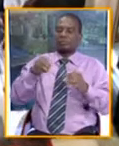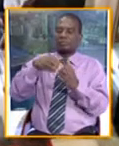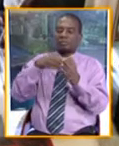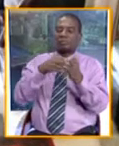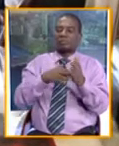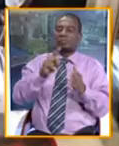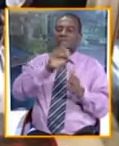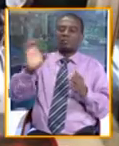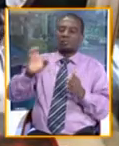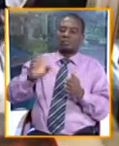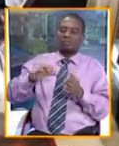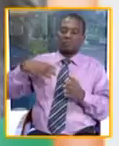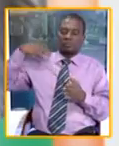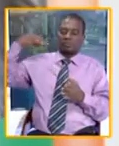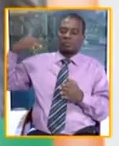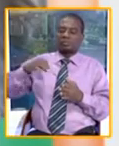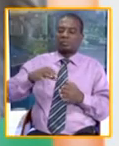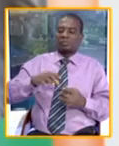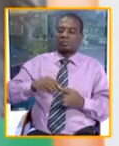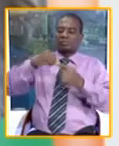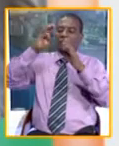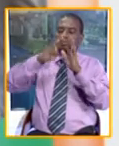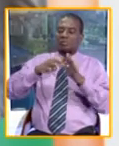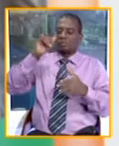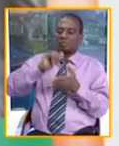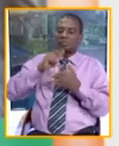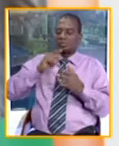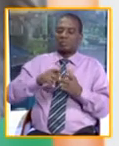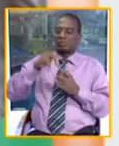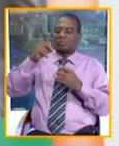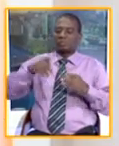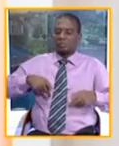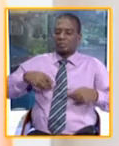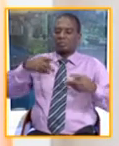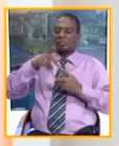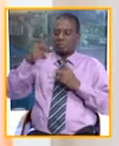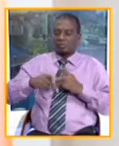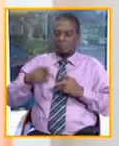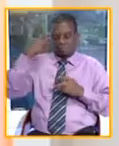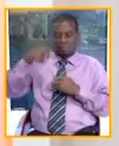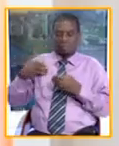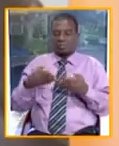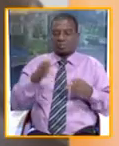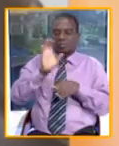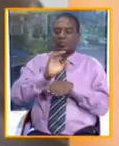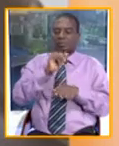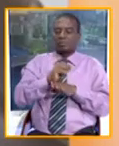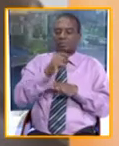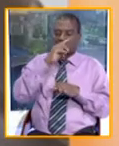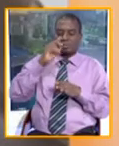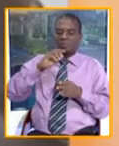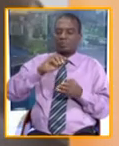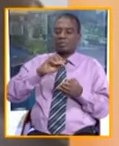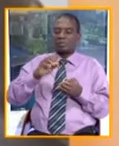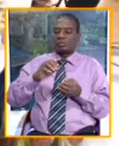100 candidatures. La particularité, c'est que ces projets jeunes ont pour champ de réalisation la Côte d'Ivoire et